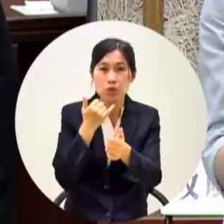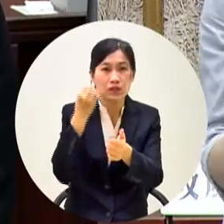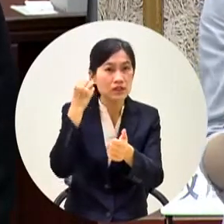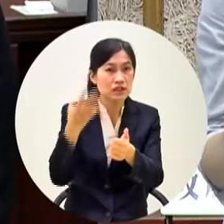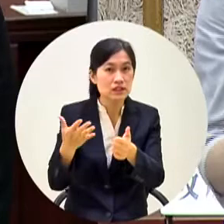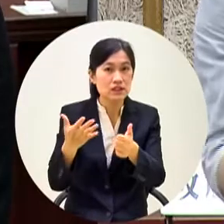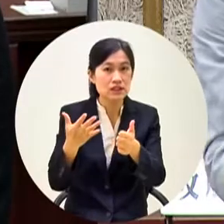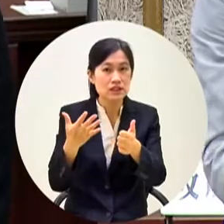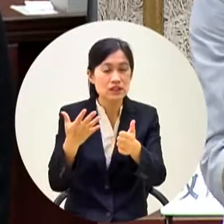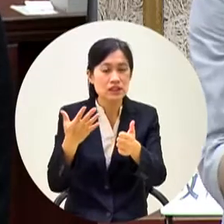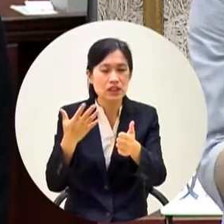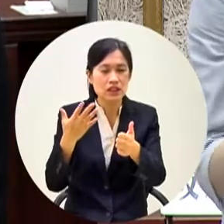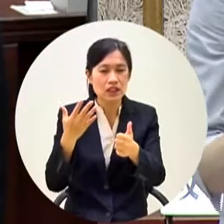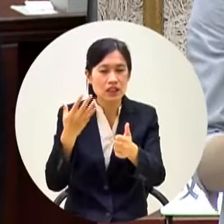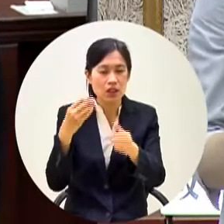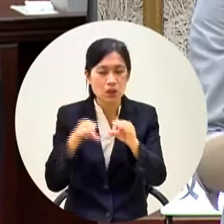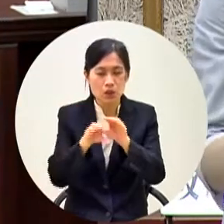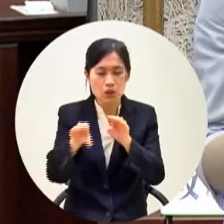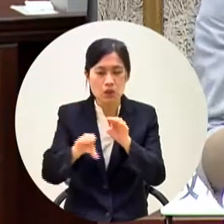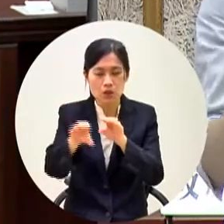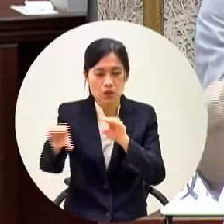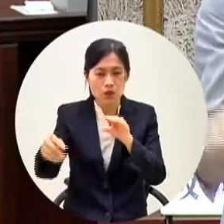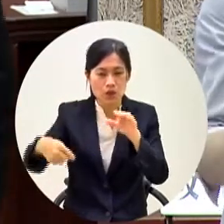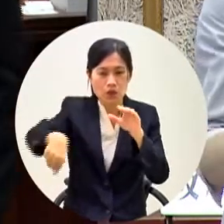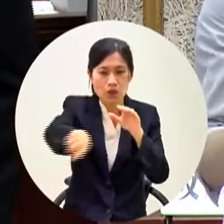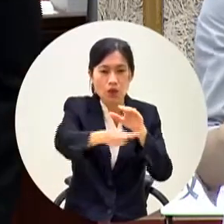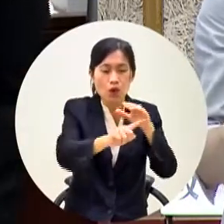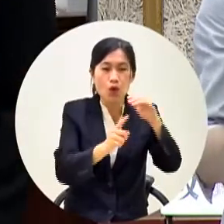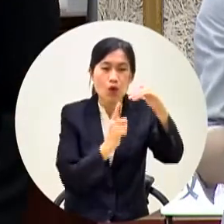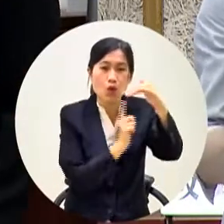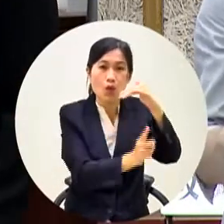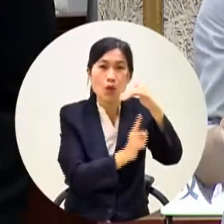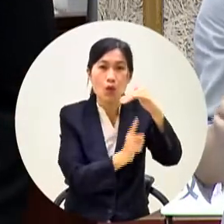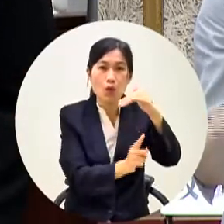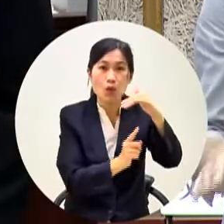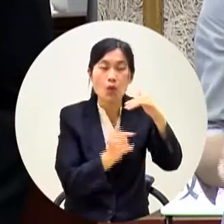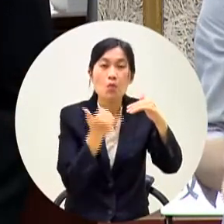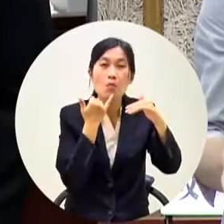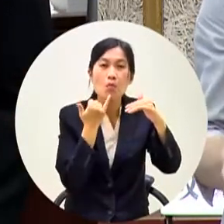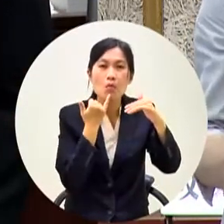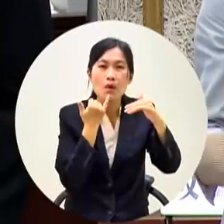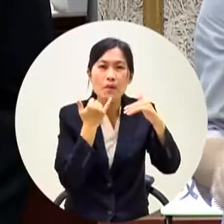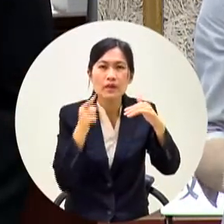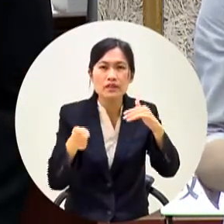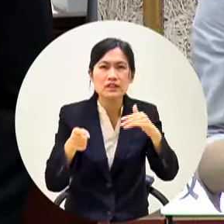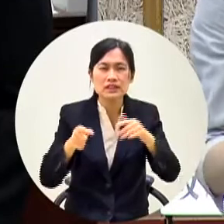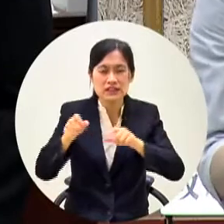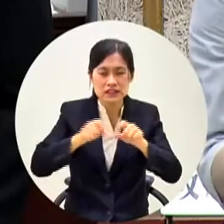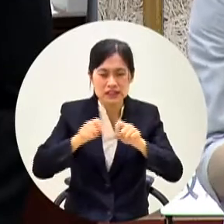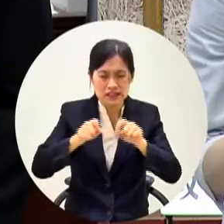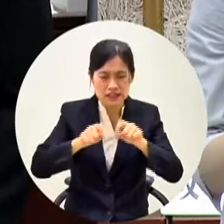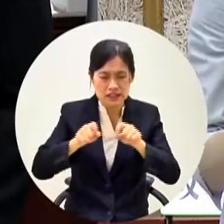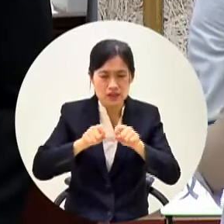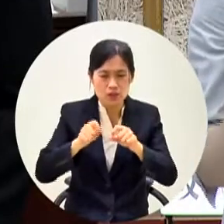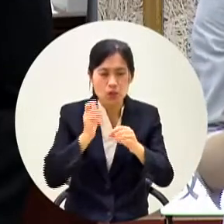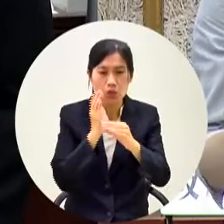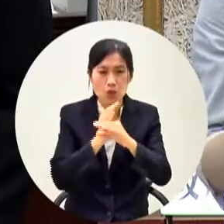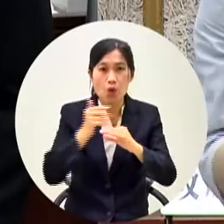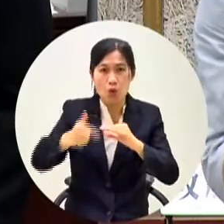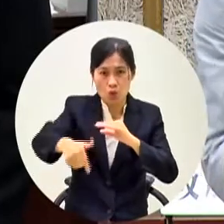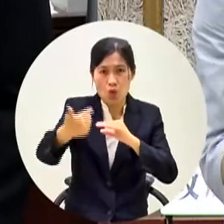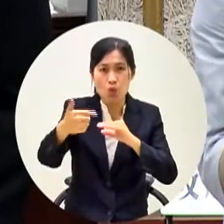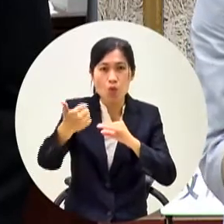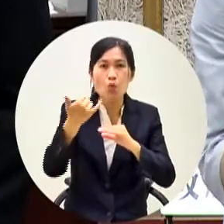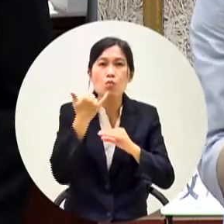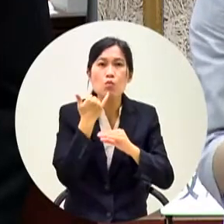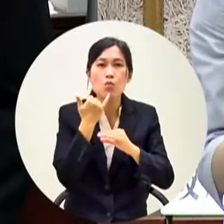一，所以我们现在初步评估是这个计划是已经走到规划阶段，会比较快。那至于议员所建议说